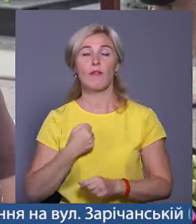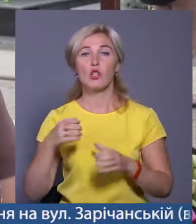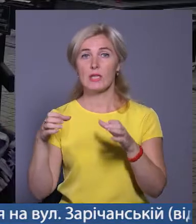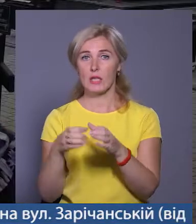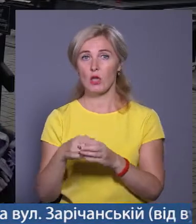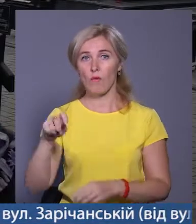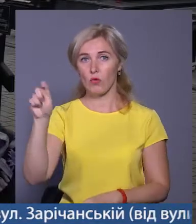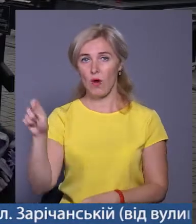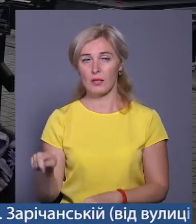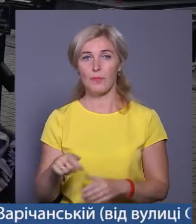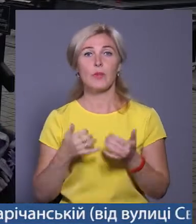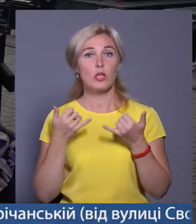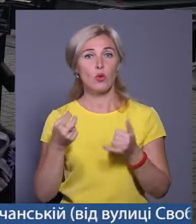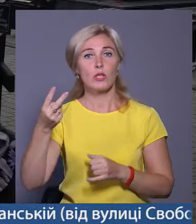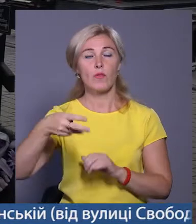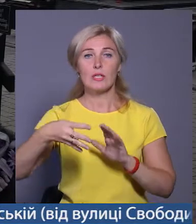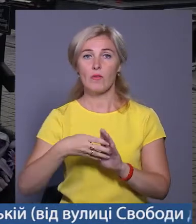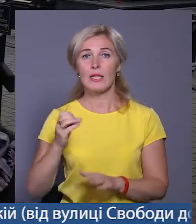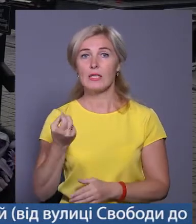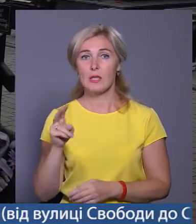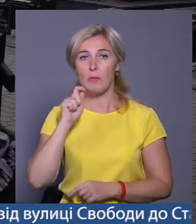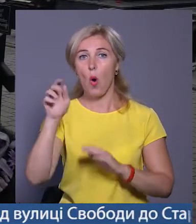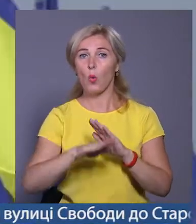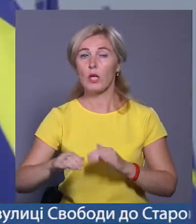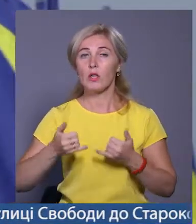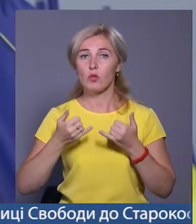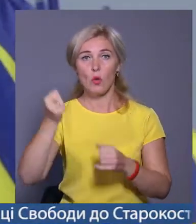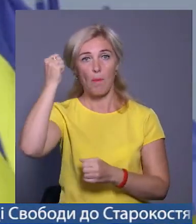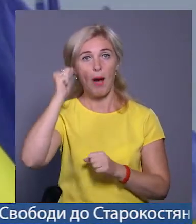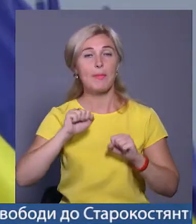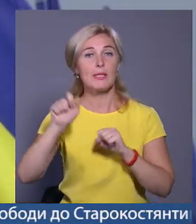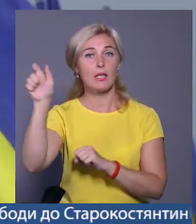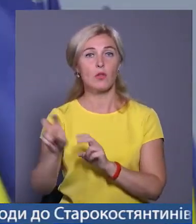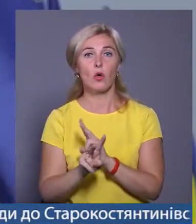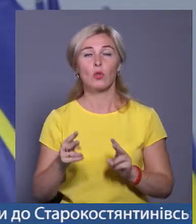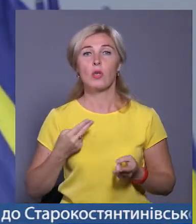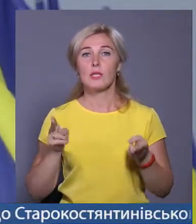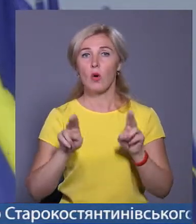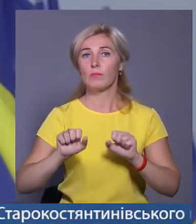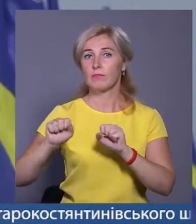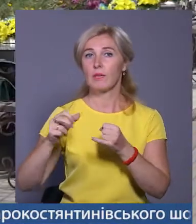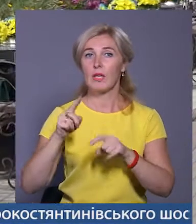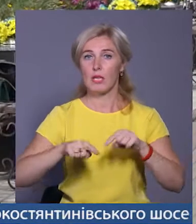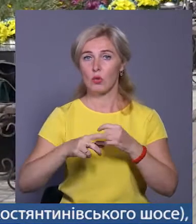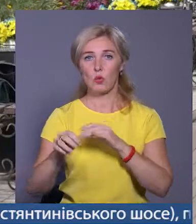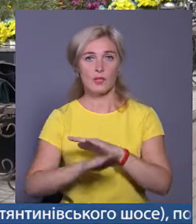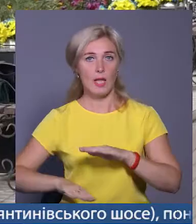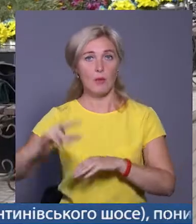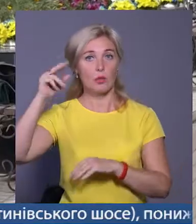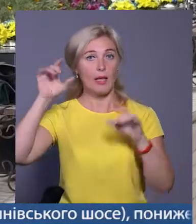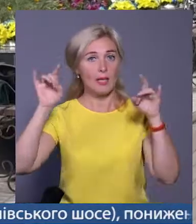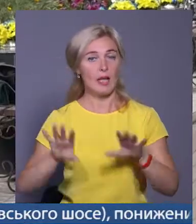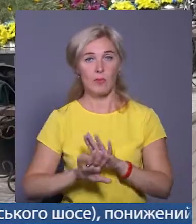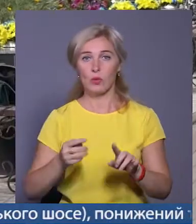воювати. Сьогодні ж, 29 серпня, Україна вшановує пам'ять захисників, які загинули, боронячи рідну землю. Дата не